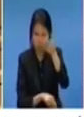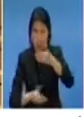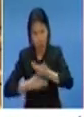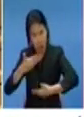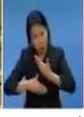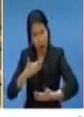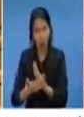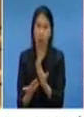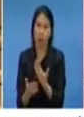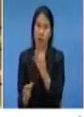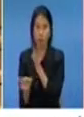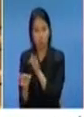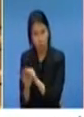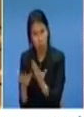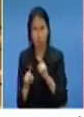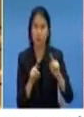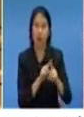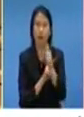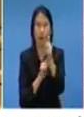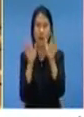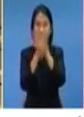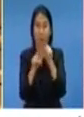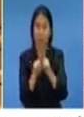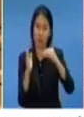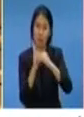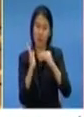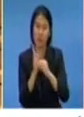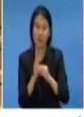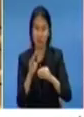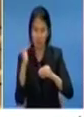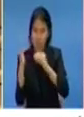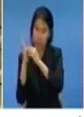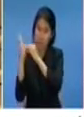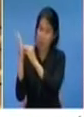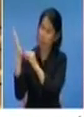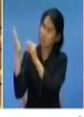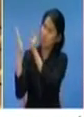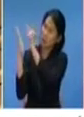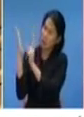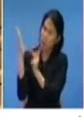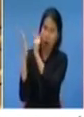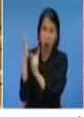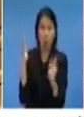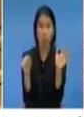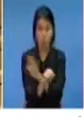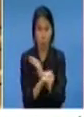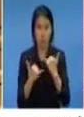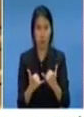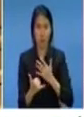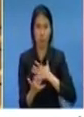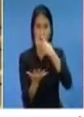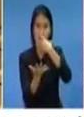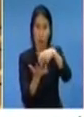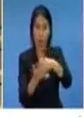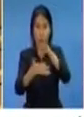ได้ก็จะจูงใจให้กรุงเทพเป็นพื้นที่สีเขียวดังนั้นผมกำลังพูดถึงเรื่องแผนการปฏิรูป